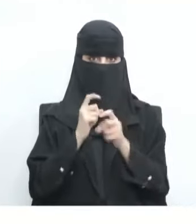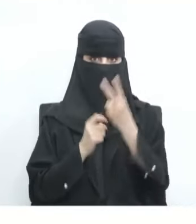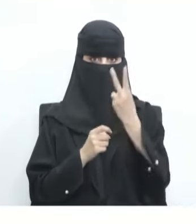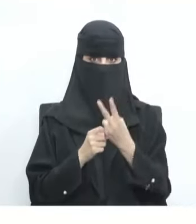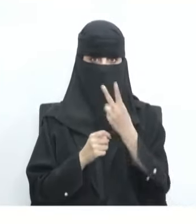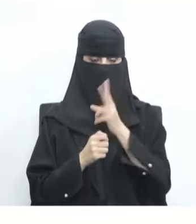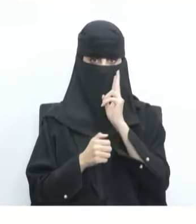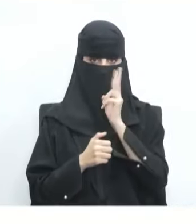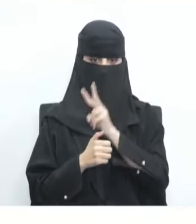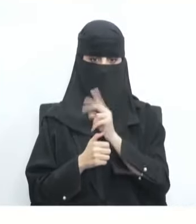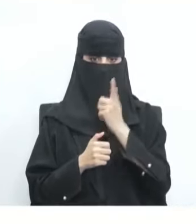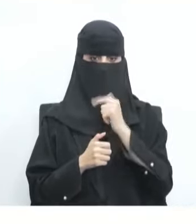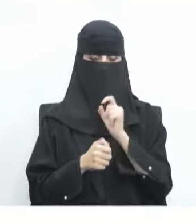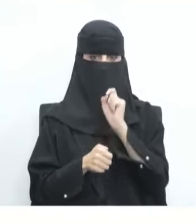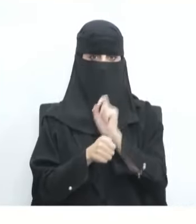السؤالين